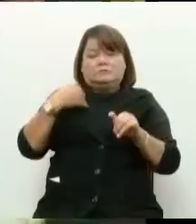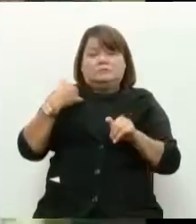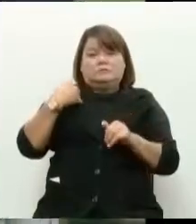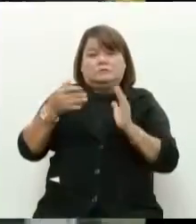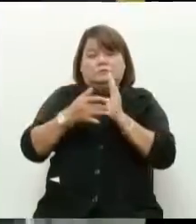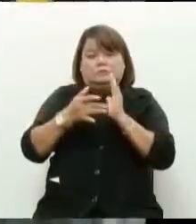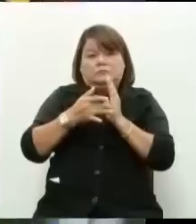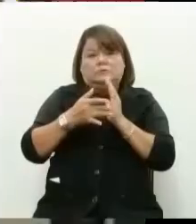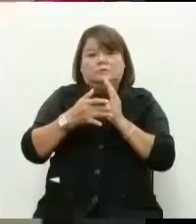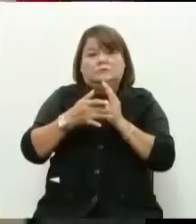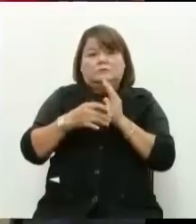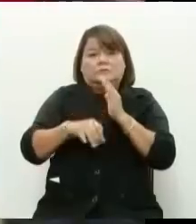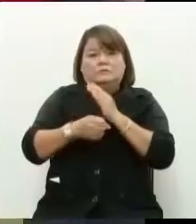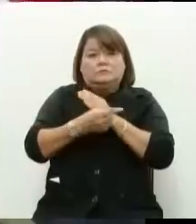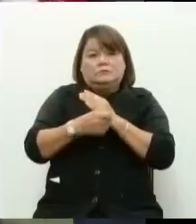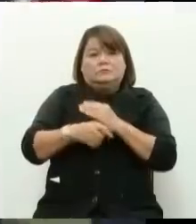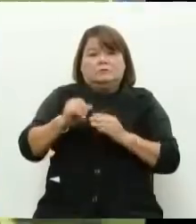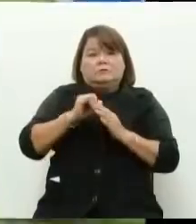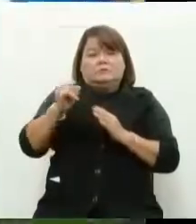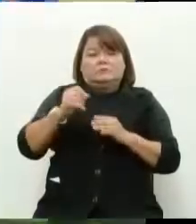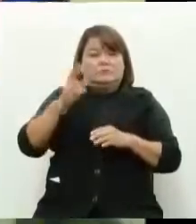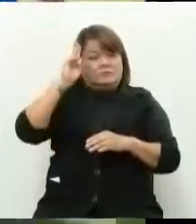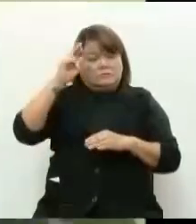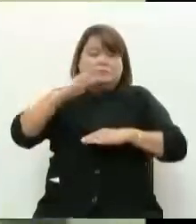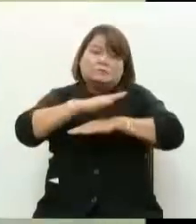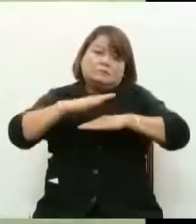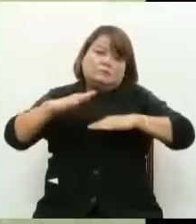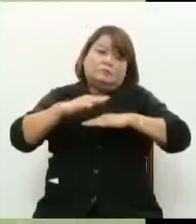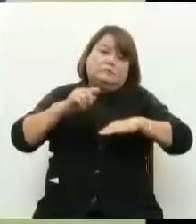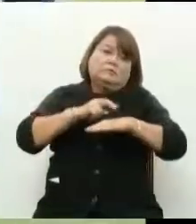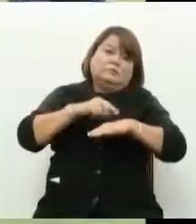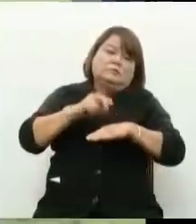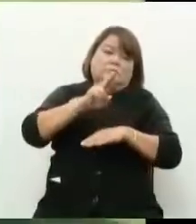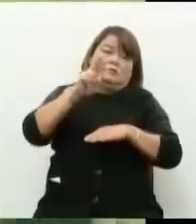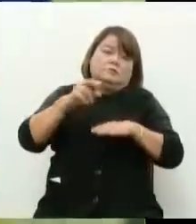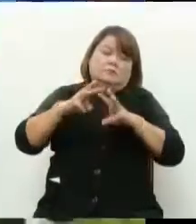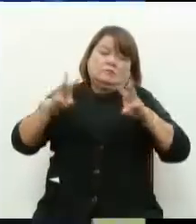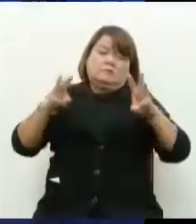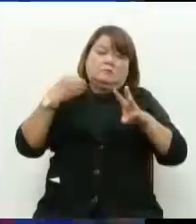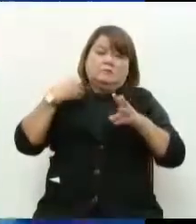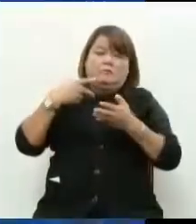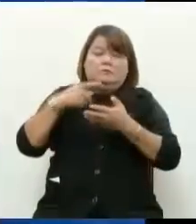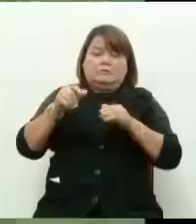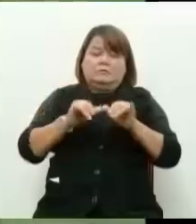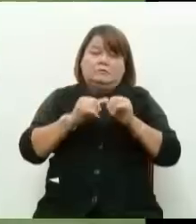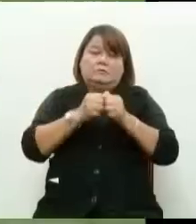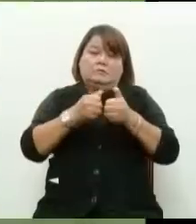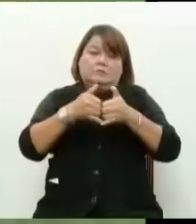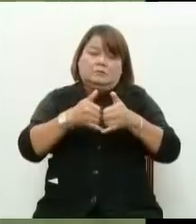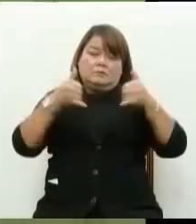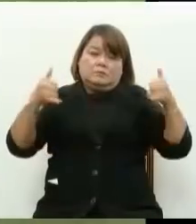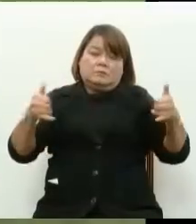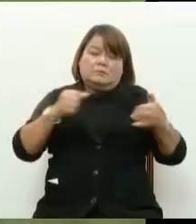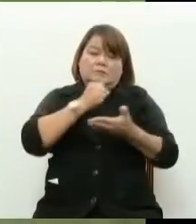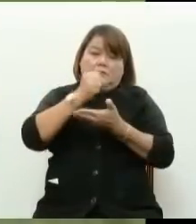อลที่ถูกต้องรู้จักการออกกำลังกายใช้เวลาว่างให้เกิดประโยชน์และห่างไกลจากยาเสพติดมีความสามั